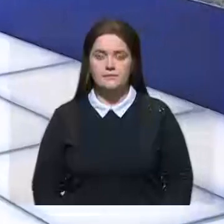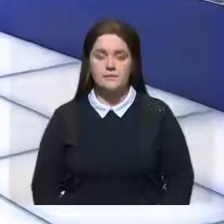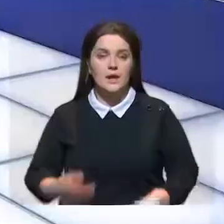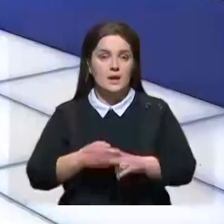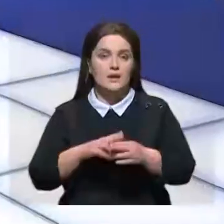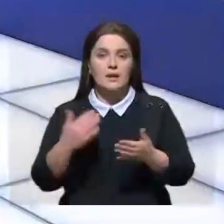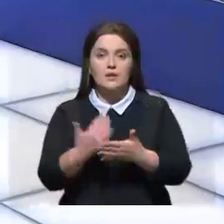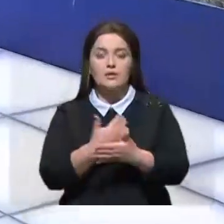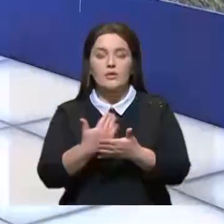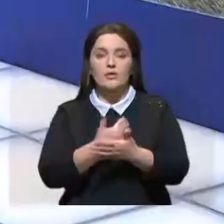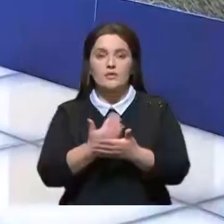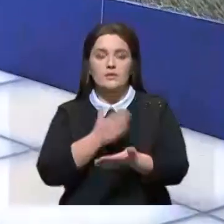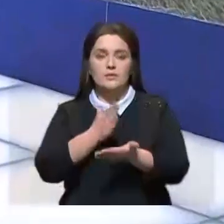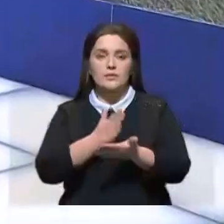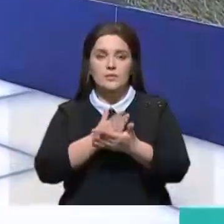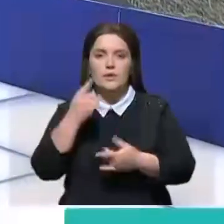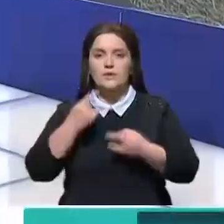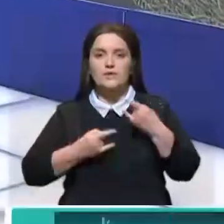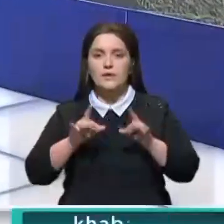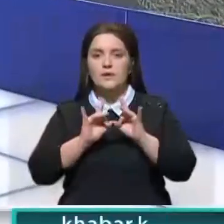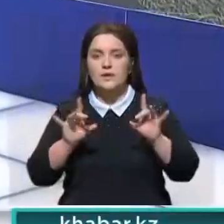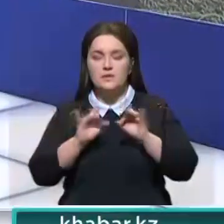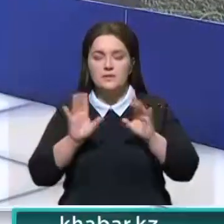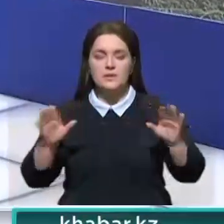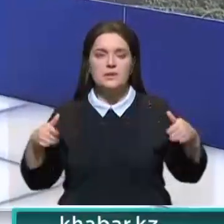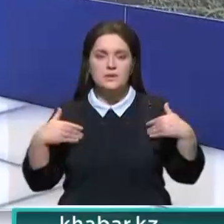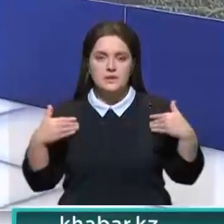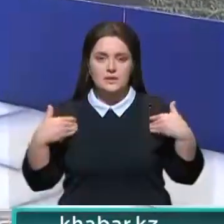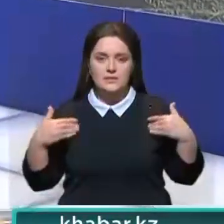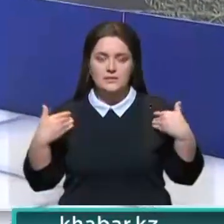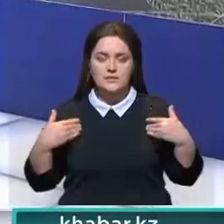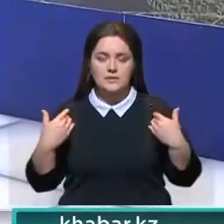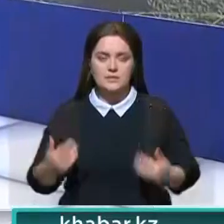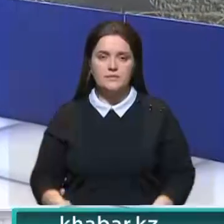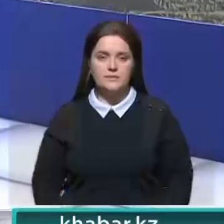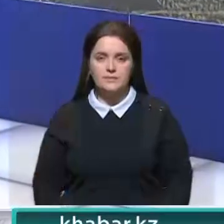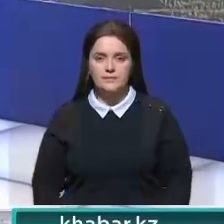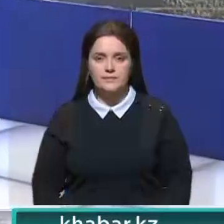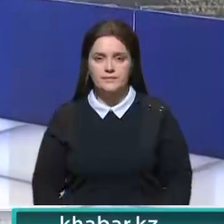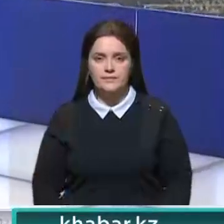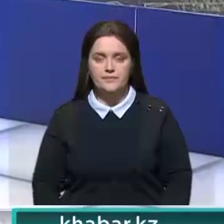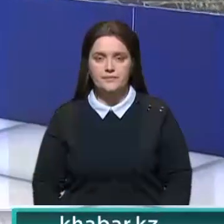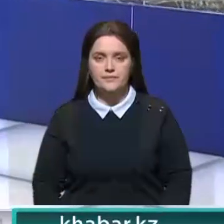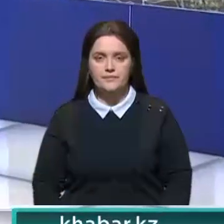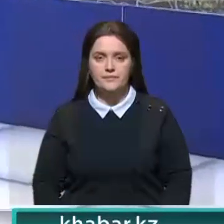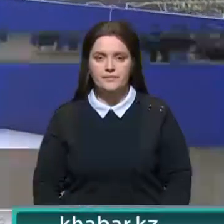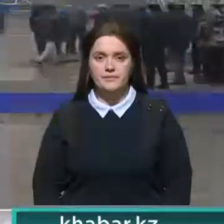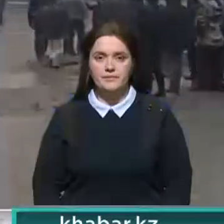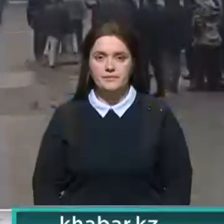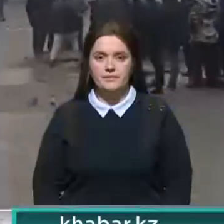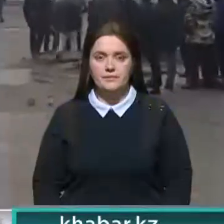Это новости. Меня зовут Лаура Жакупова, ведущая сурдоперевода Виктория Антонишина. Добрый вечер. И прямо сейчас некоторые сообщения этого выпуска.